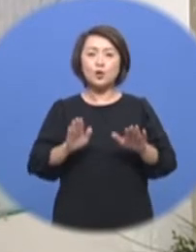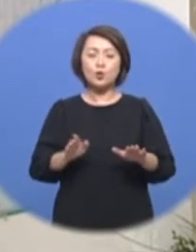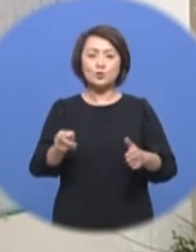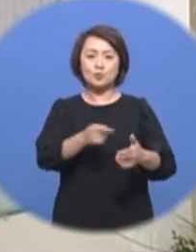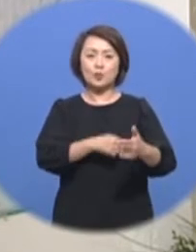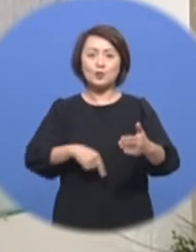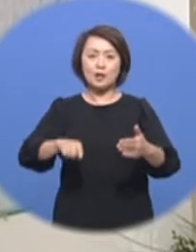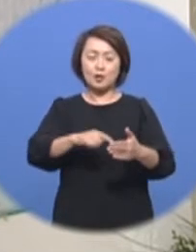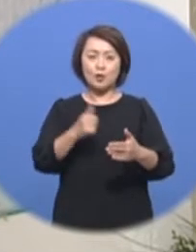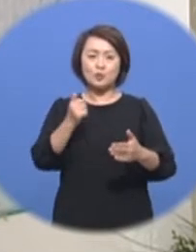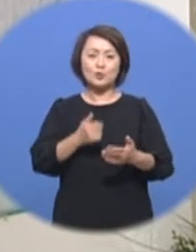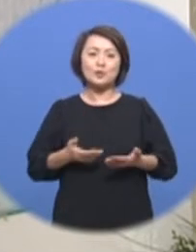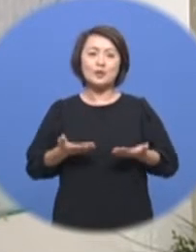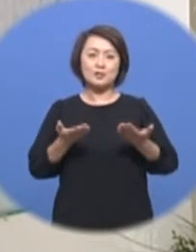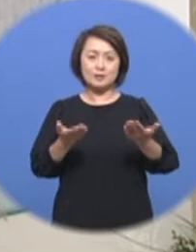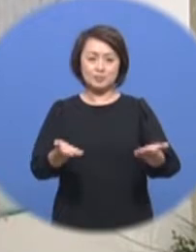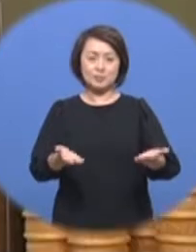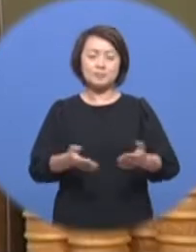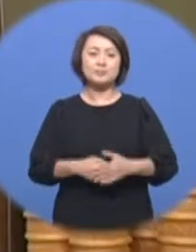の特集をご紹介しましょう。